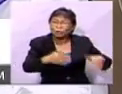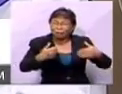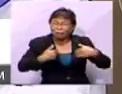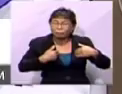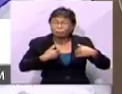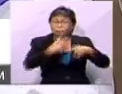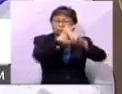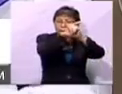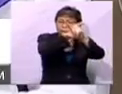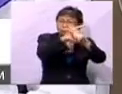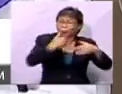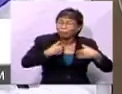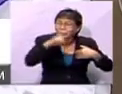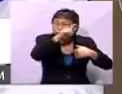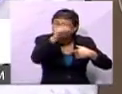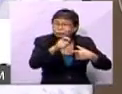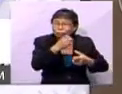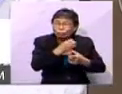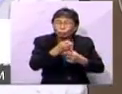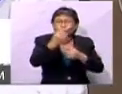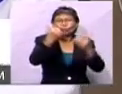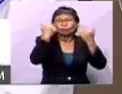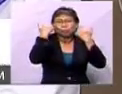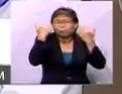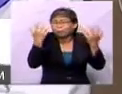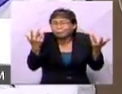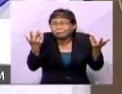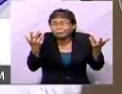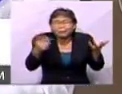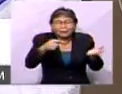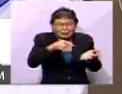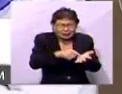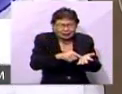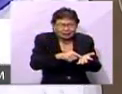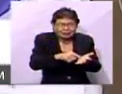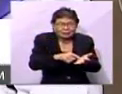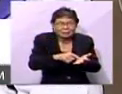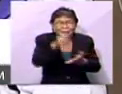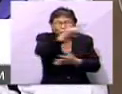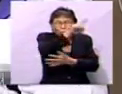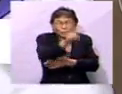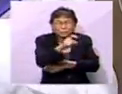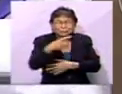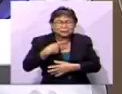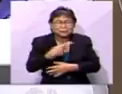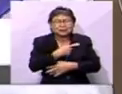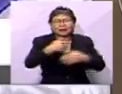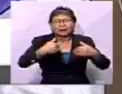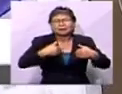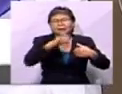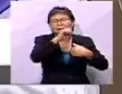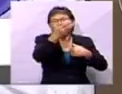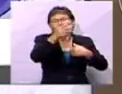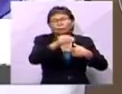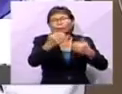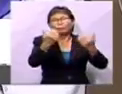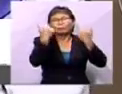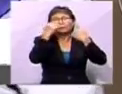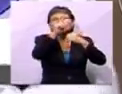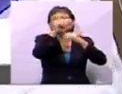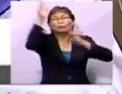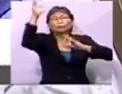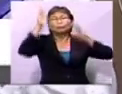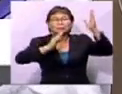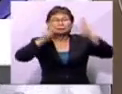mempunyai perlindungan formal untuk persaraan? Yang ini yang big question. Sebab itu kita adakan skim Persaraan Satu Malaysia